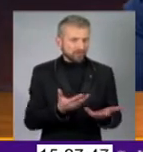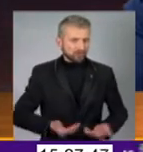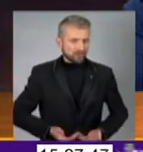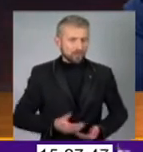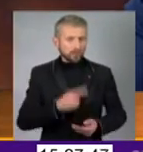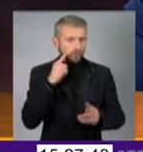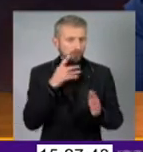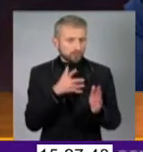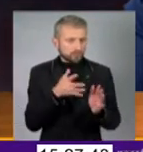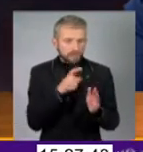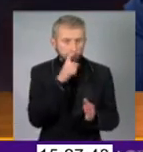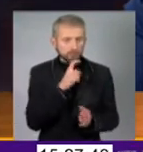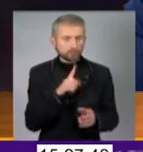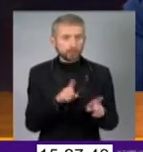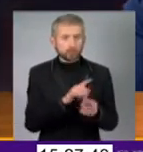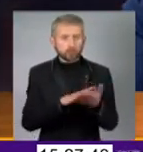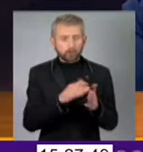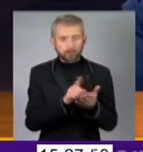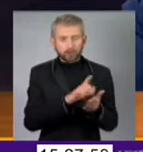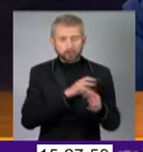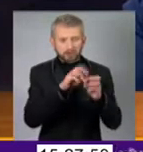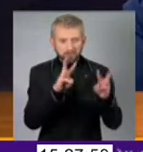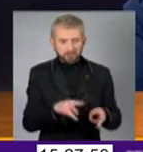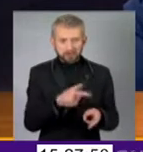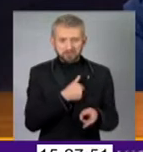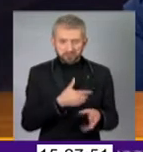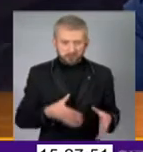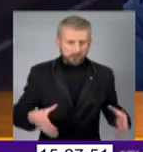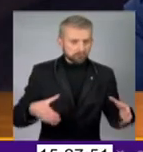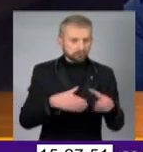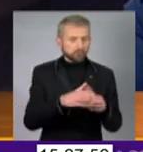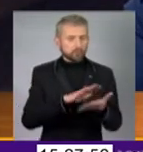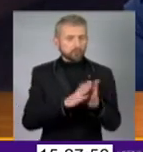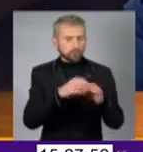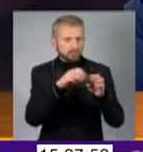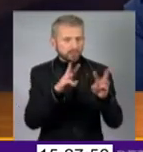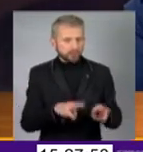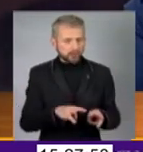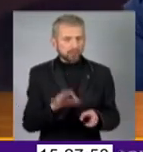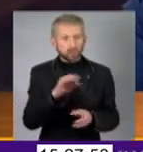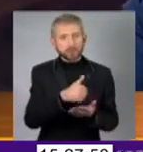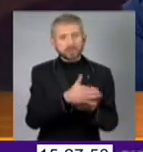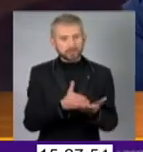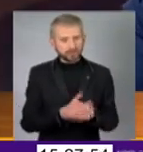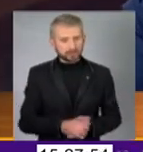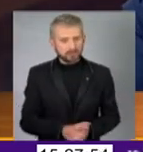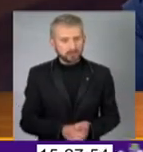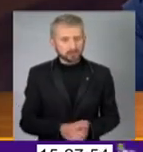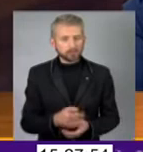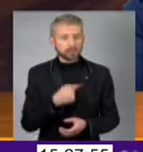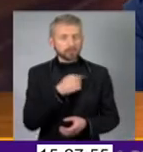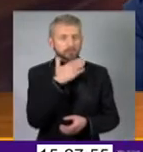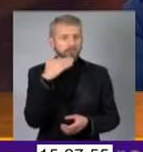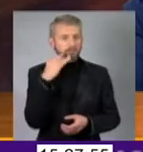бути забезпечені. І ми йдемо командно для того, щоб такі умови забезпечити доступності. З точки зору сервісу, я